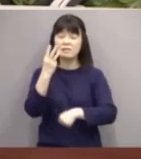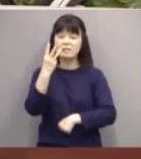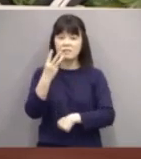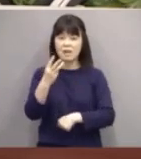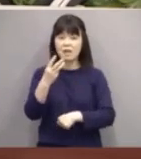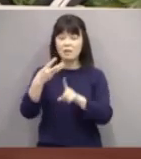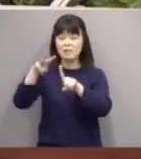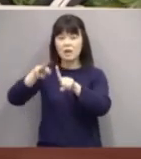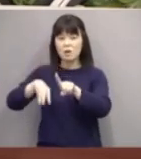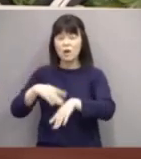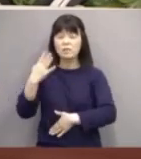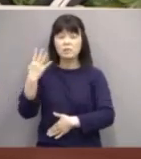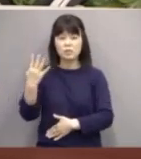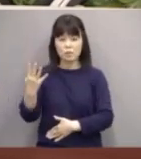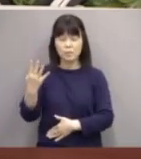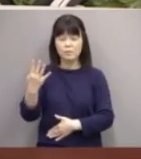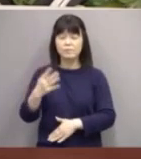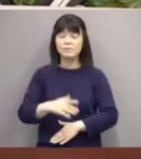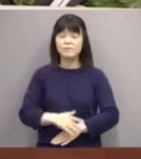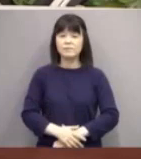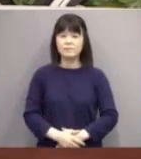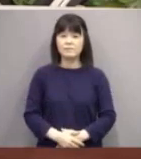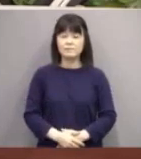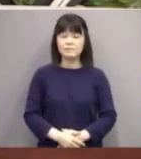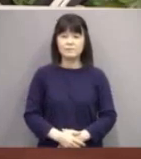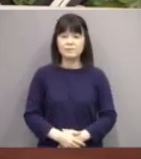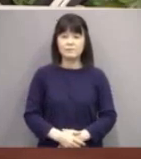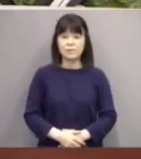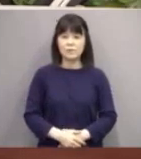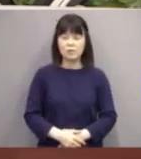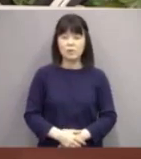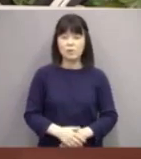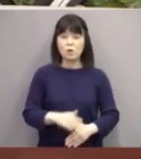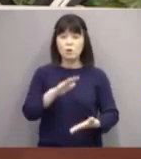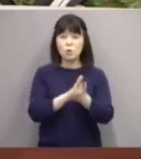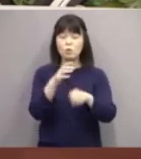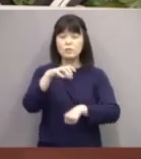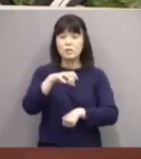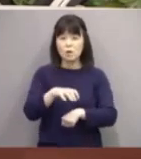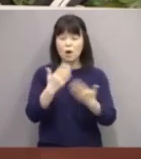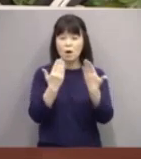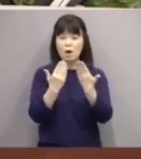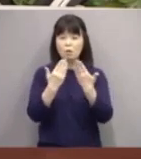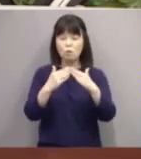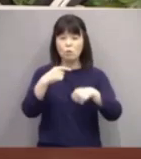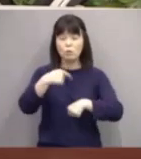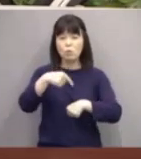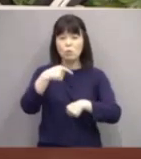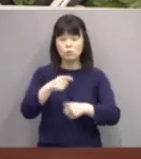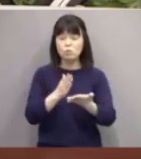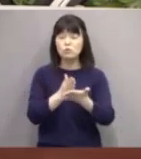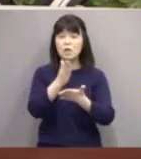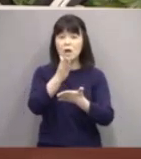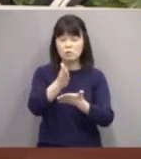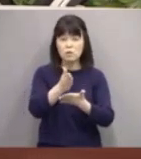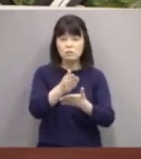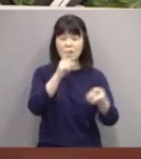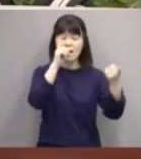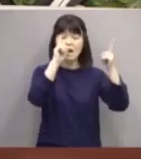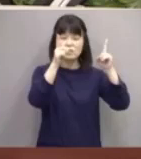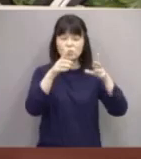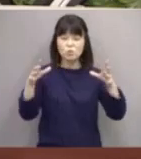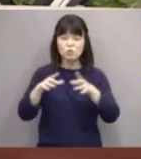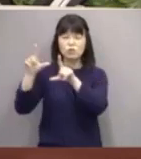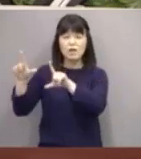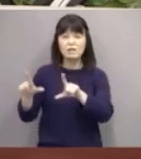氷川地域に4園です。幼児教育は学校教育のスタートです。遊びと集団生活